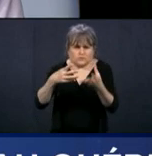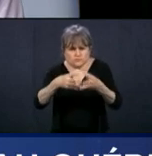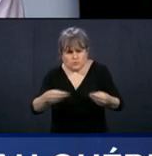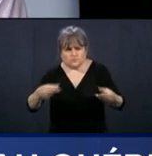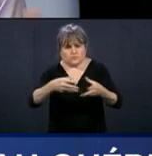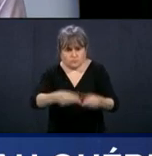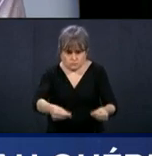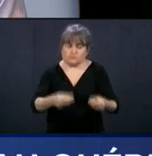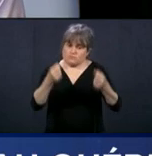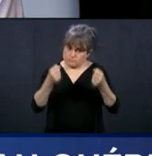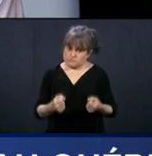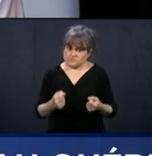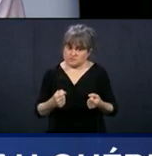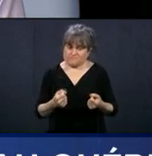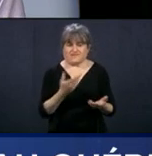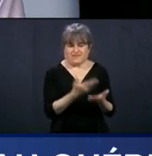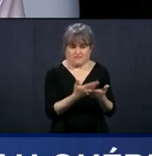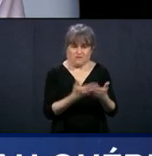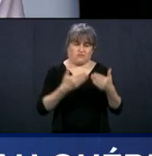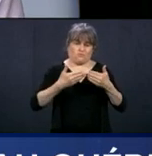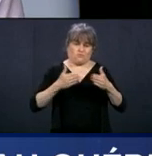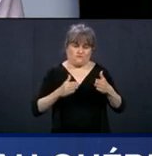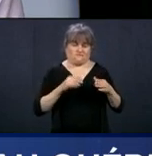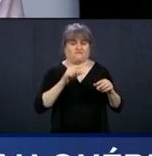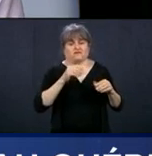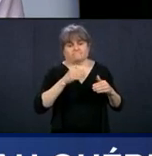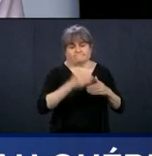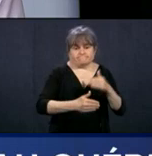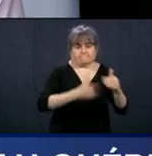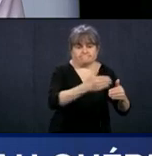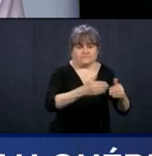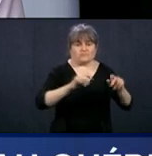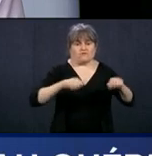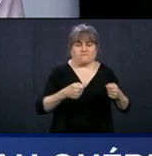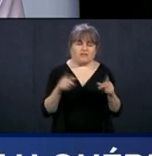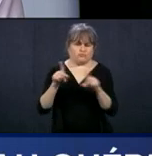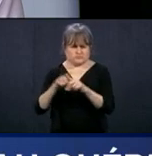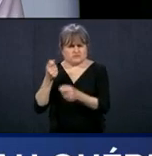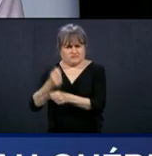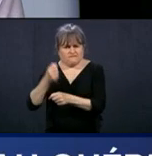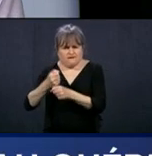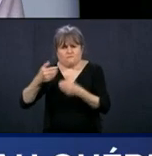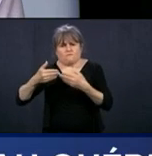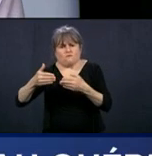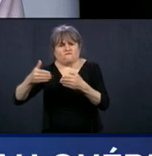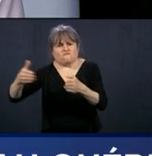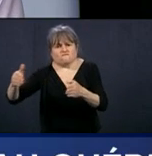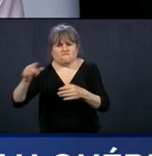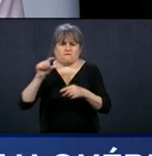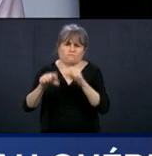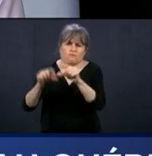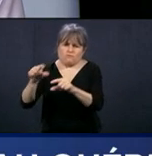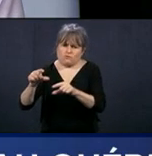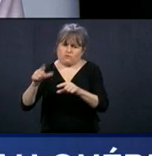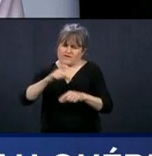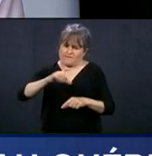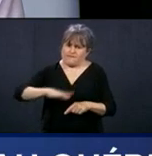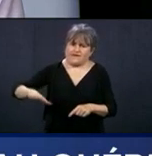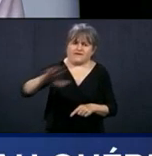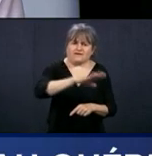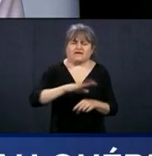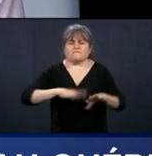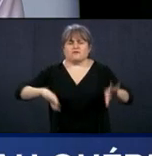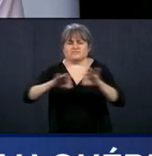des écoles et de l'ensemble des secteurs d'activité éventuellement du Québec, on va y arriver tous ensemble. Et donc, plaçons-nous tous en